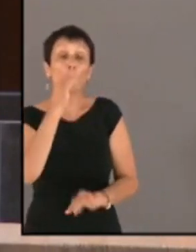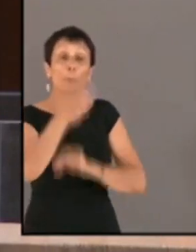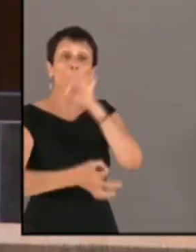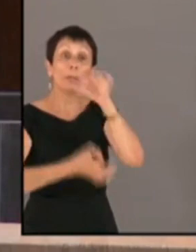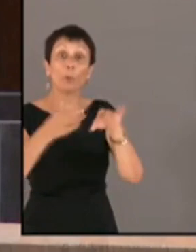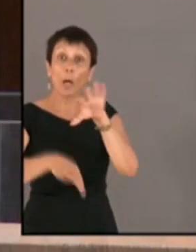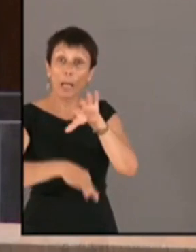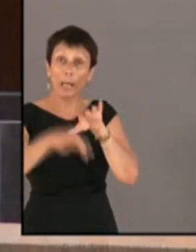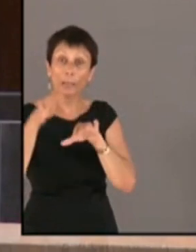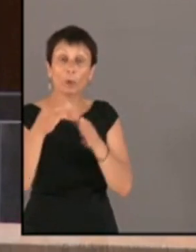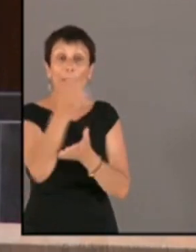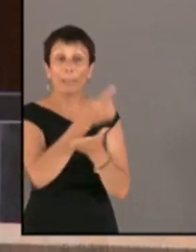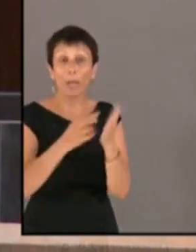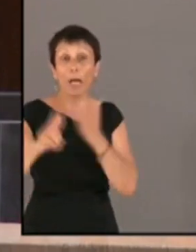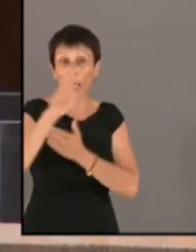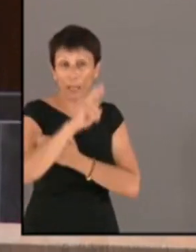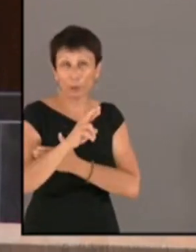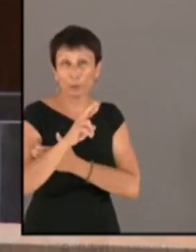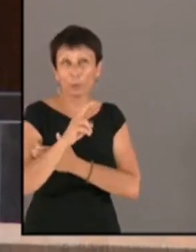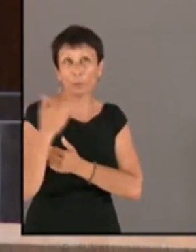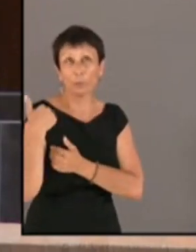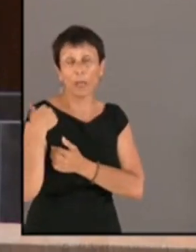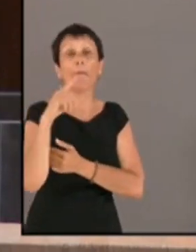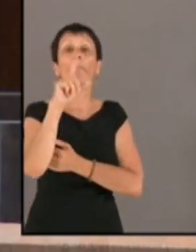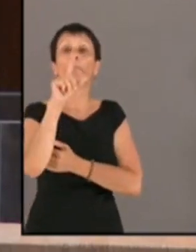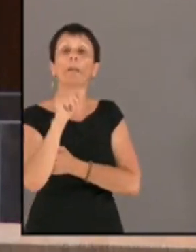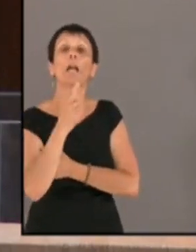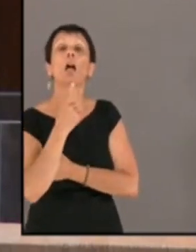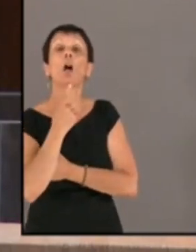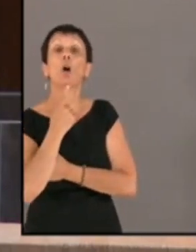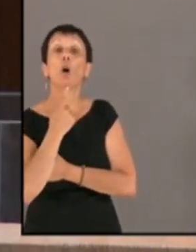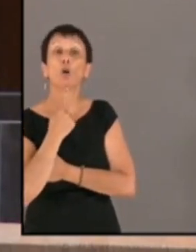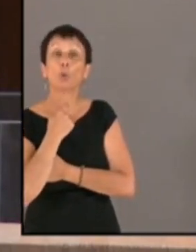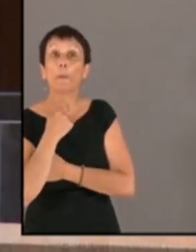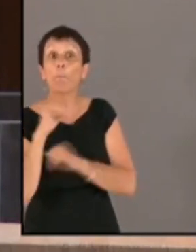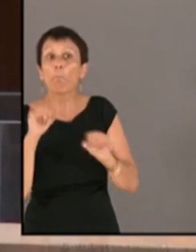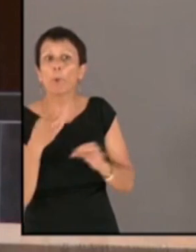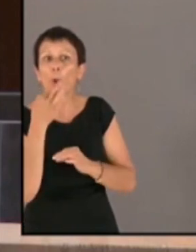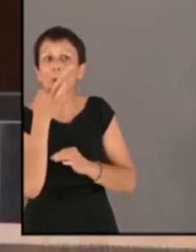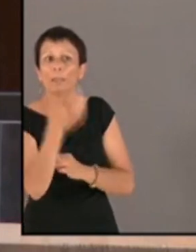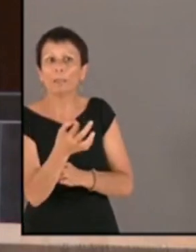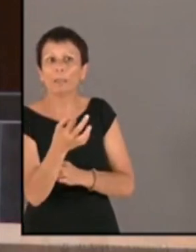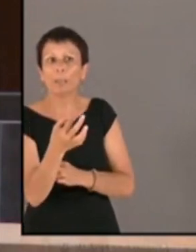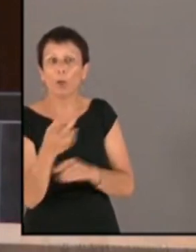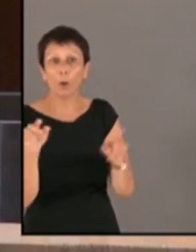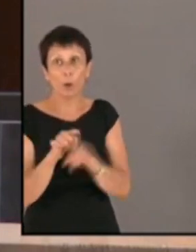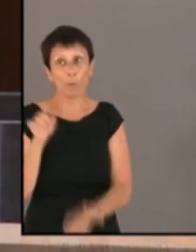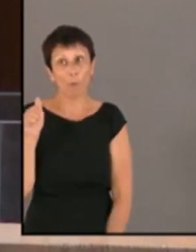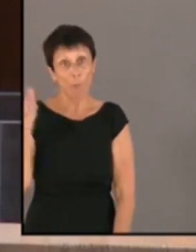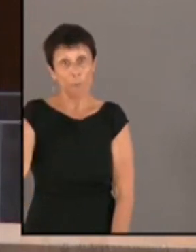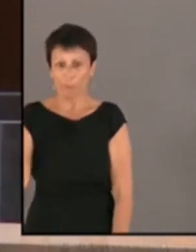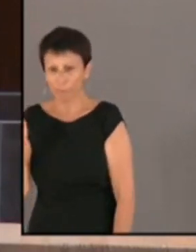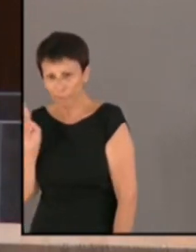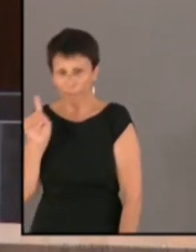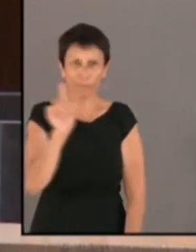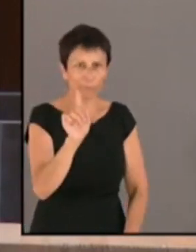élections départementales et régionales, le 20 juin, si j'ose dire, débarqué avec une équipe